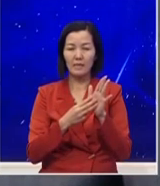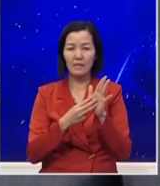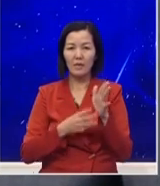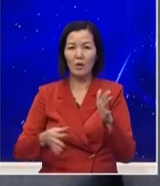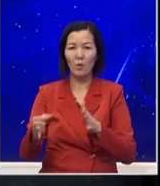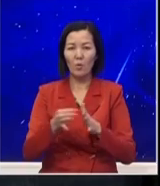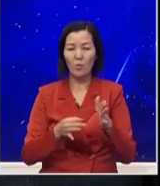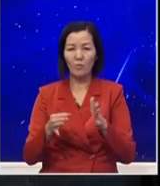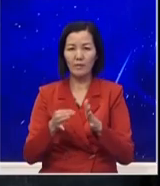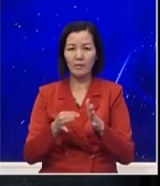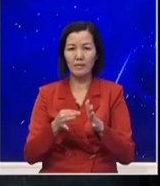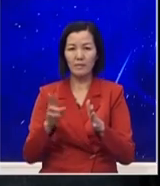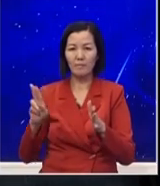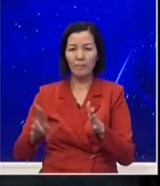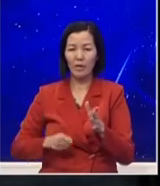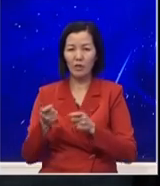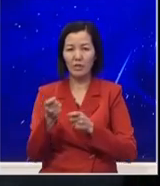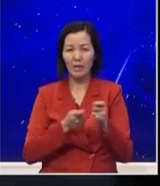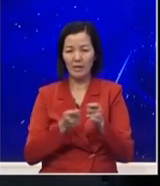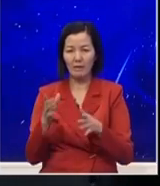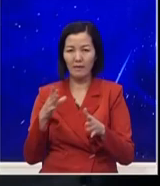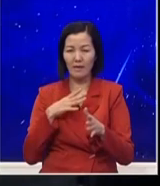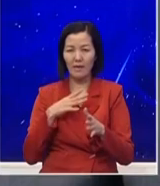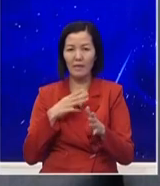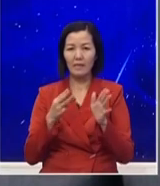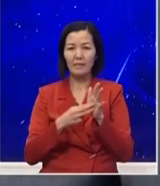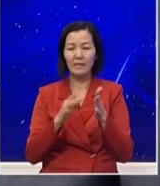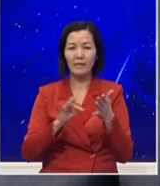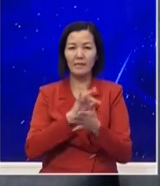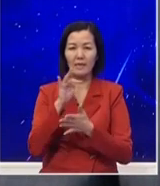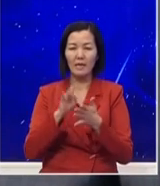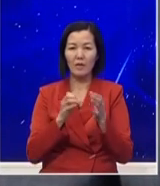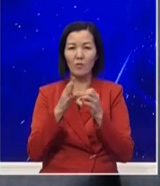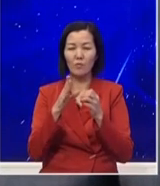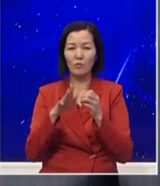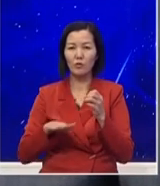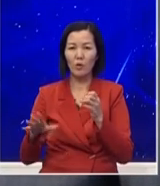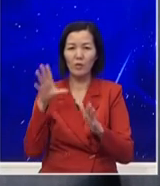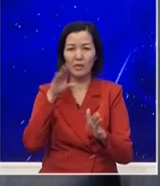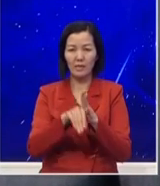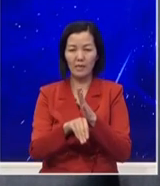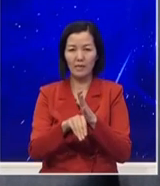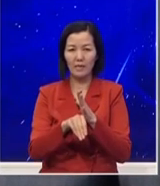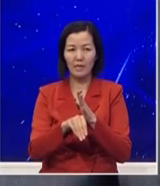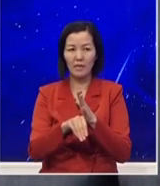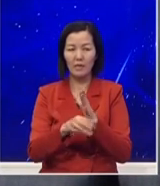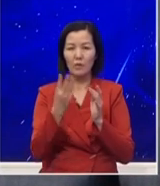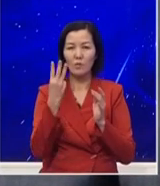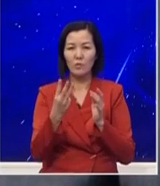облыс басшыларына, 8 қала, 13 аудан және